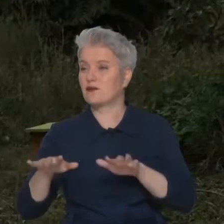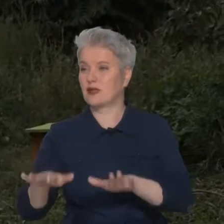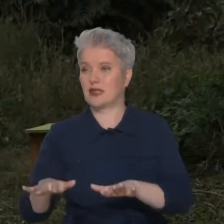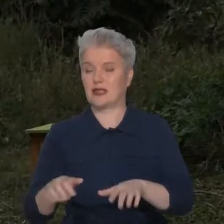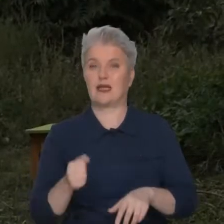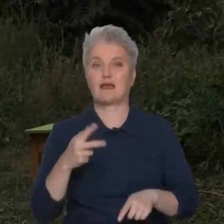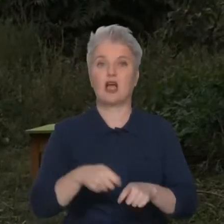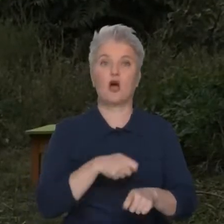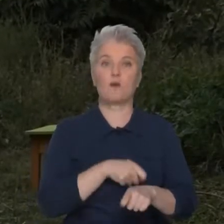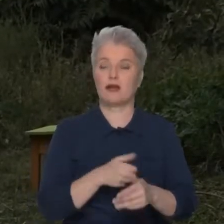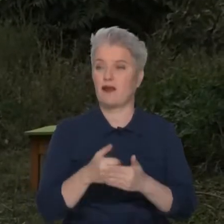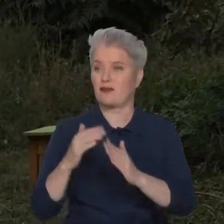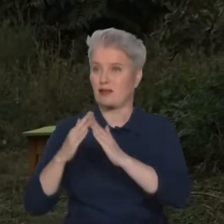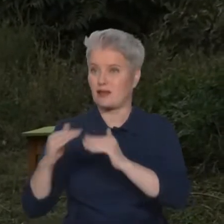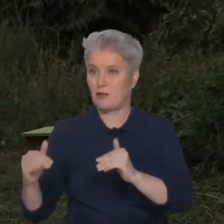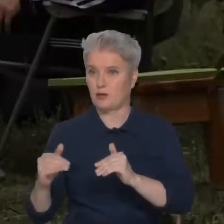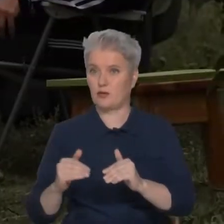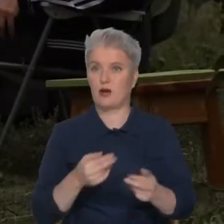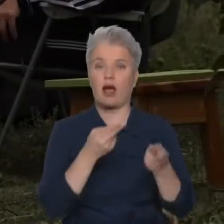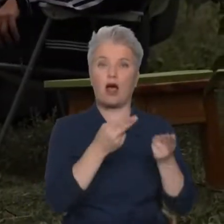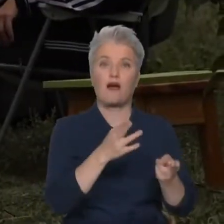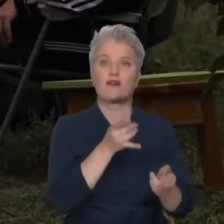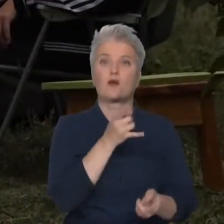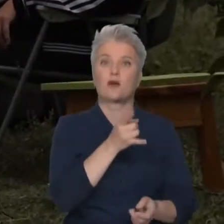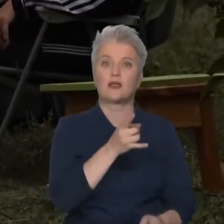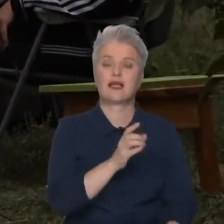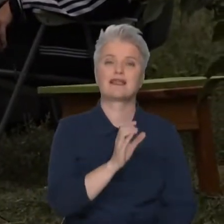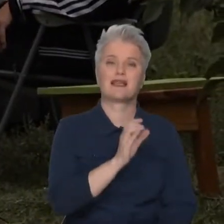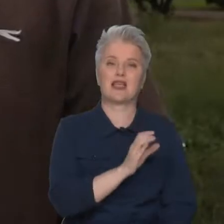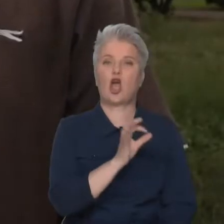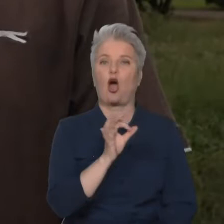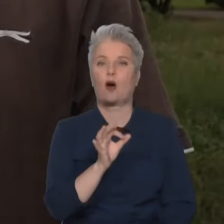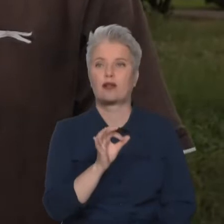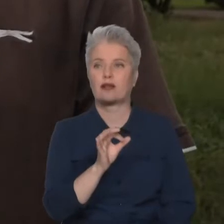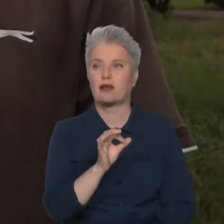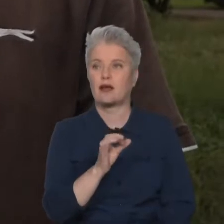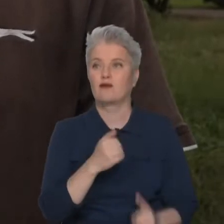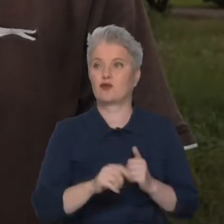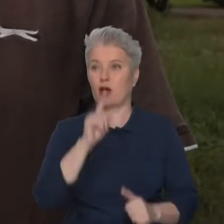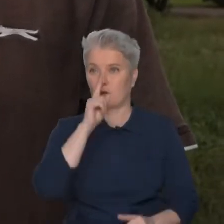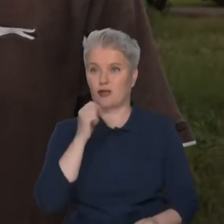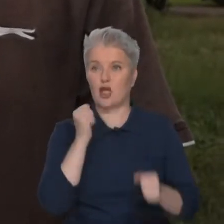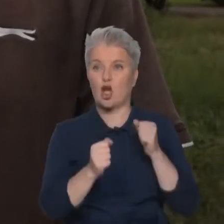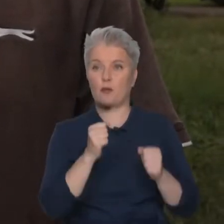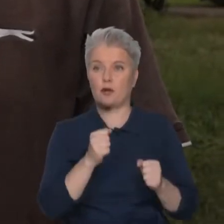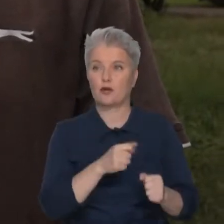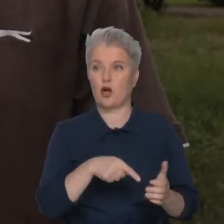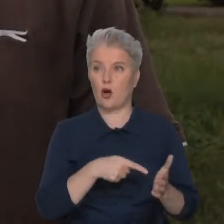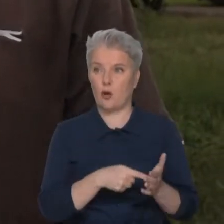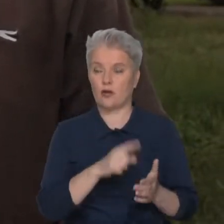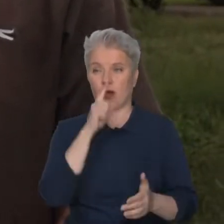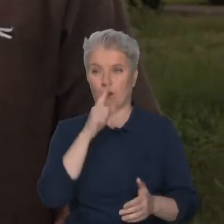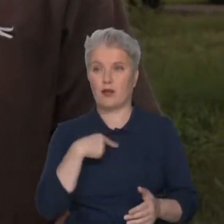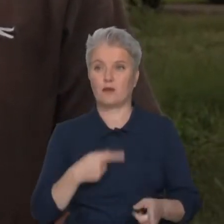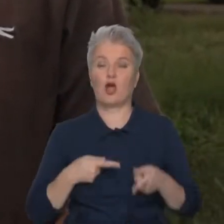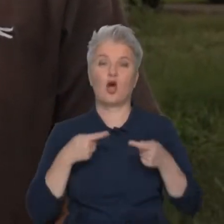кілька метрів від намету родини Черниш облаштувалися у машині Сергій та Олена Совенки. Вже як місяць обстрілюють город, місяць ми виїжджаємо за